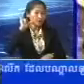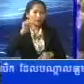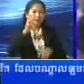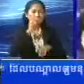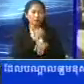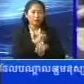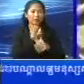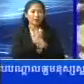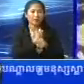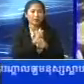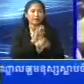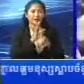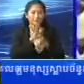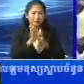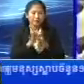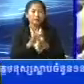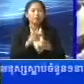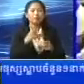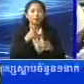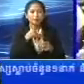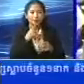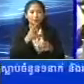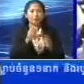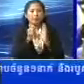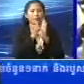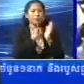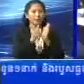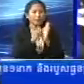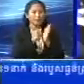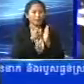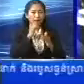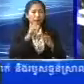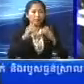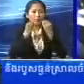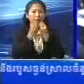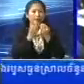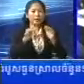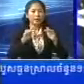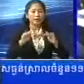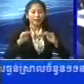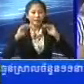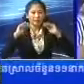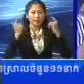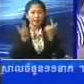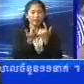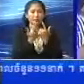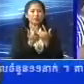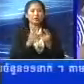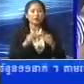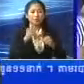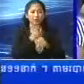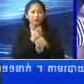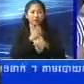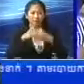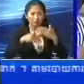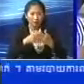ការងារនិងបណ្ដុំរាល់វិជ្ជាជីវៈបានចេញនូវសេចក្តីអំពាវនាវមួយដល់អង្គការសហជីពបងប្អូនកម្មករនិយោជកនិយោជកទាំងអ